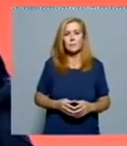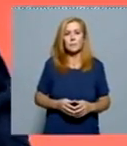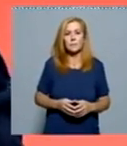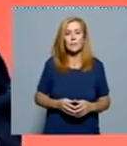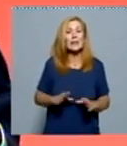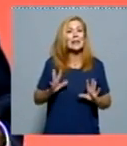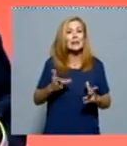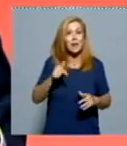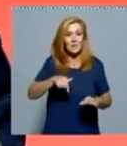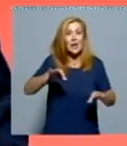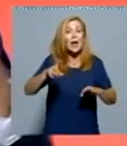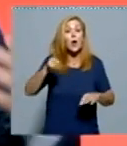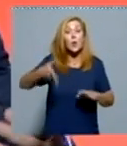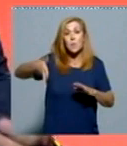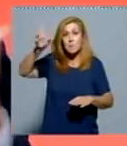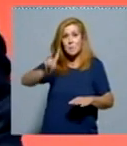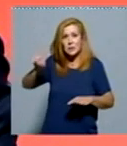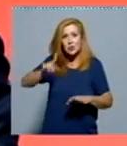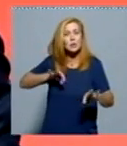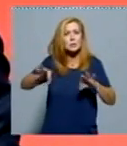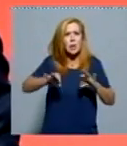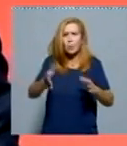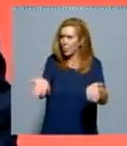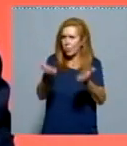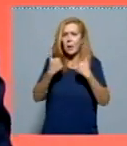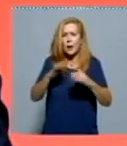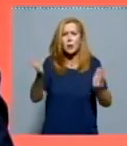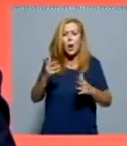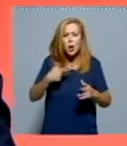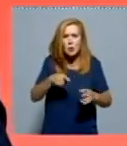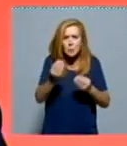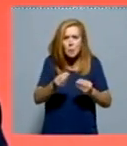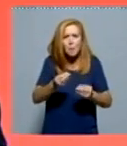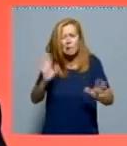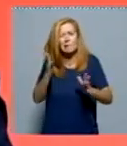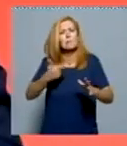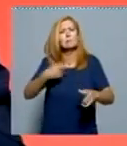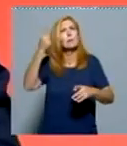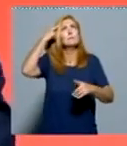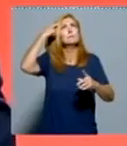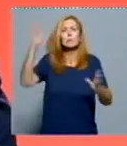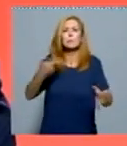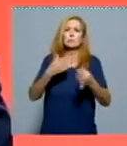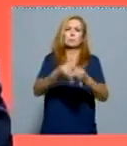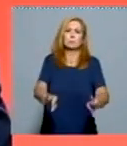η στρατηγική του κ. Μητσοτάκη είναι βλέποντας και κάνοντας. Και νομίζω, κ. Σαχίνη, ότι